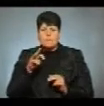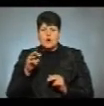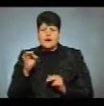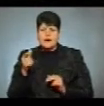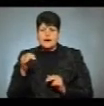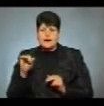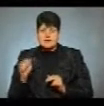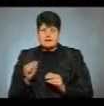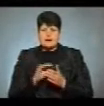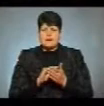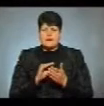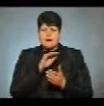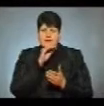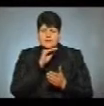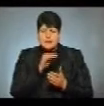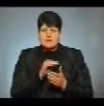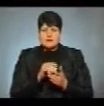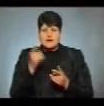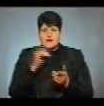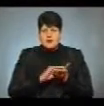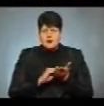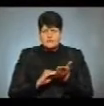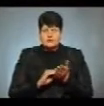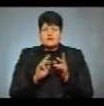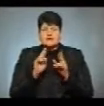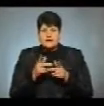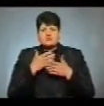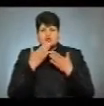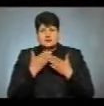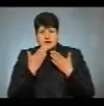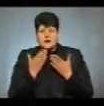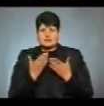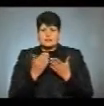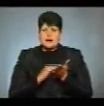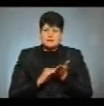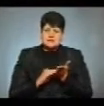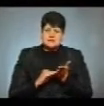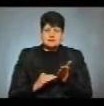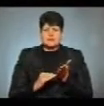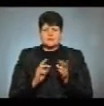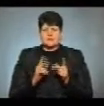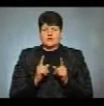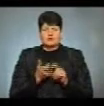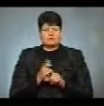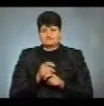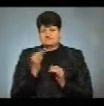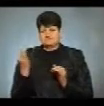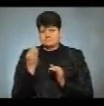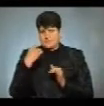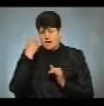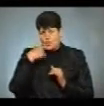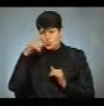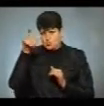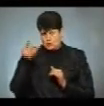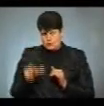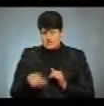є автором книг «Як писали класики» та «Як читати класиків». Надзвичайно колоритна особистість в українській літературі. Тож